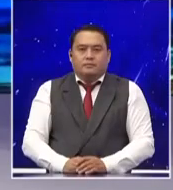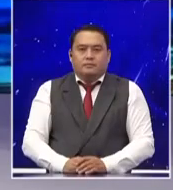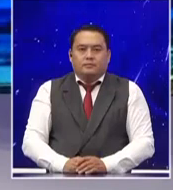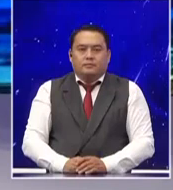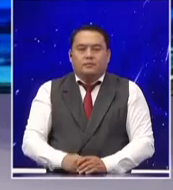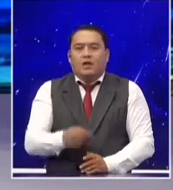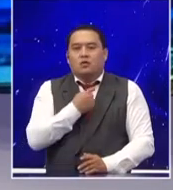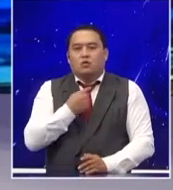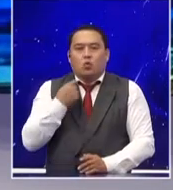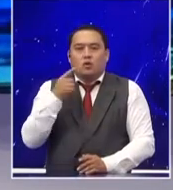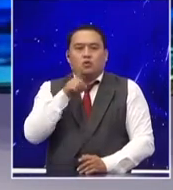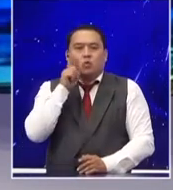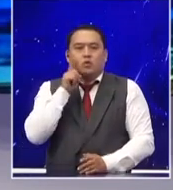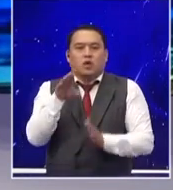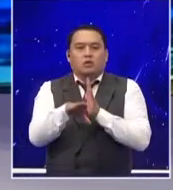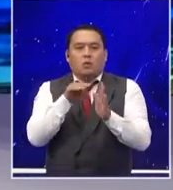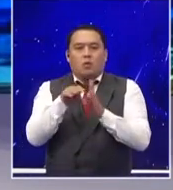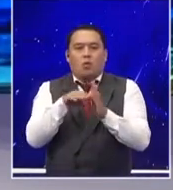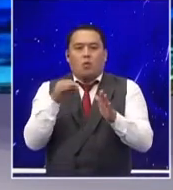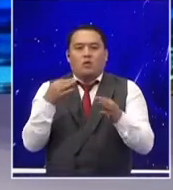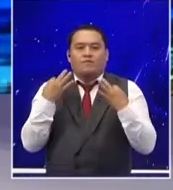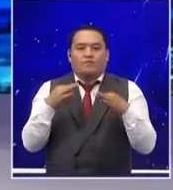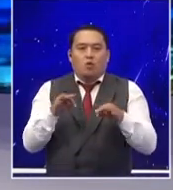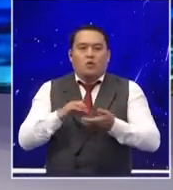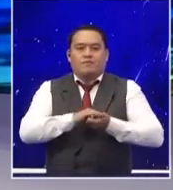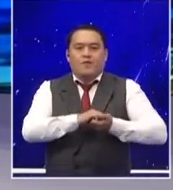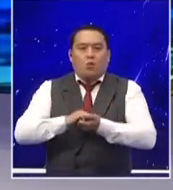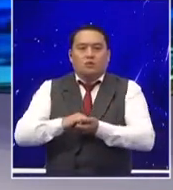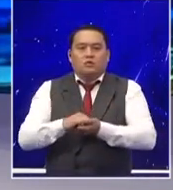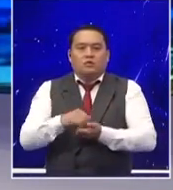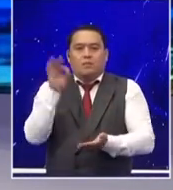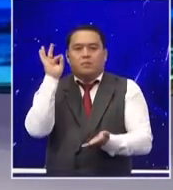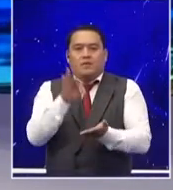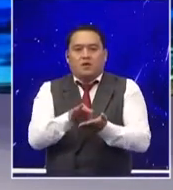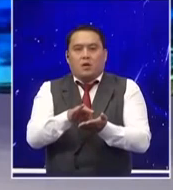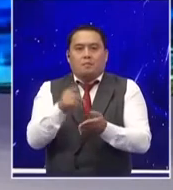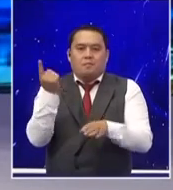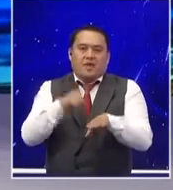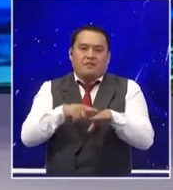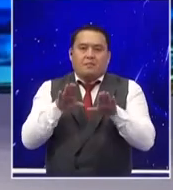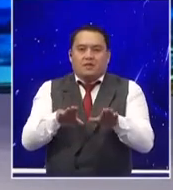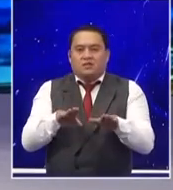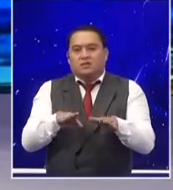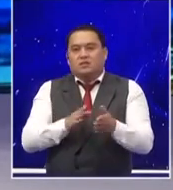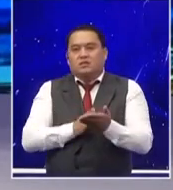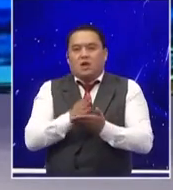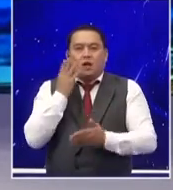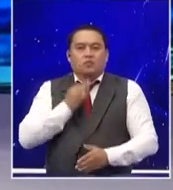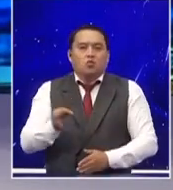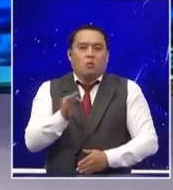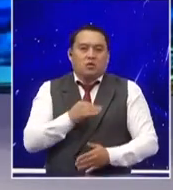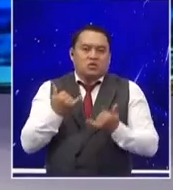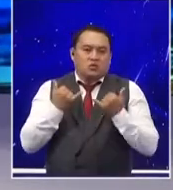талды-курганская юношеская сборная по вольной борьбе намерена завоевать первое призовое место на чемпионате алматинской области